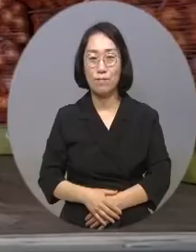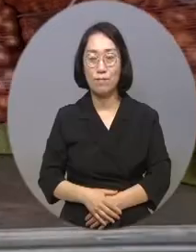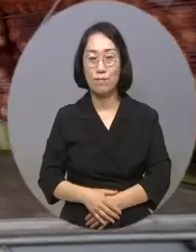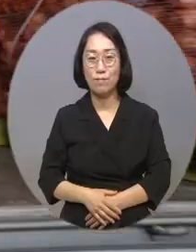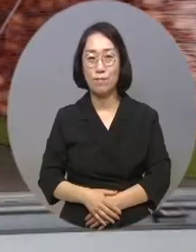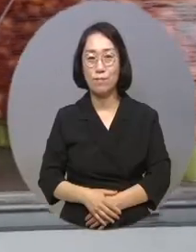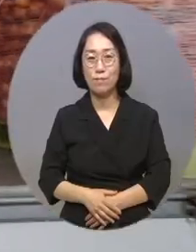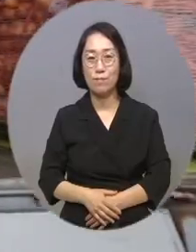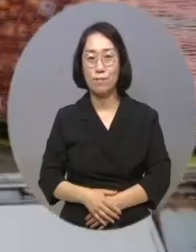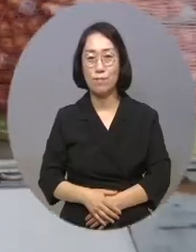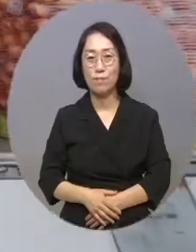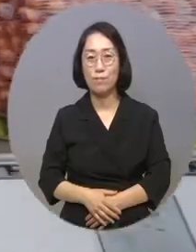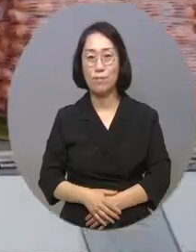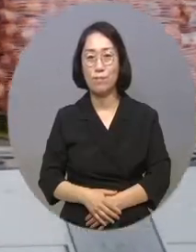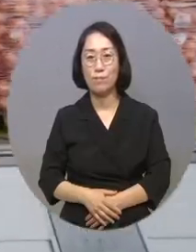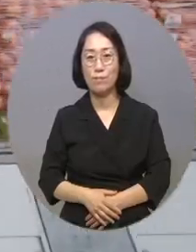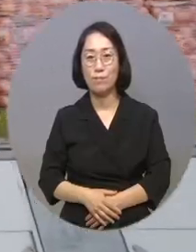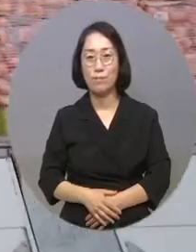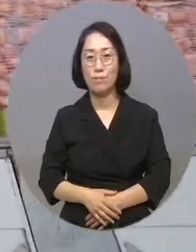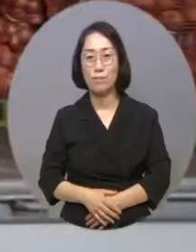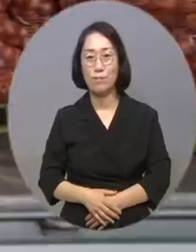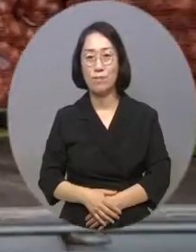6. 어디가 있다?